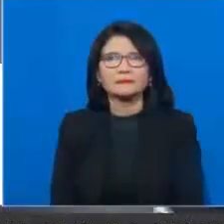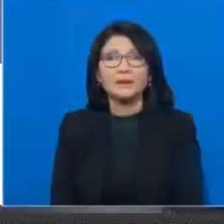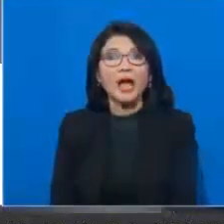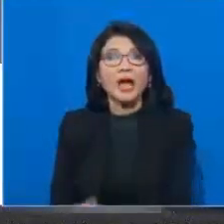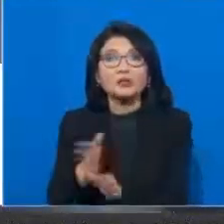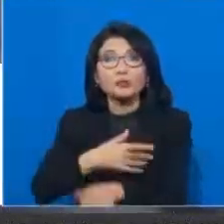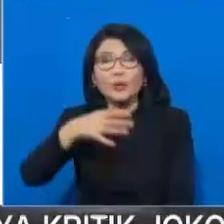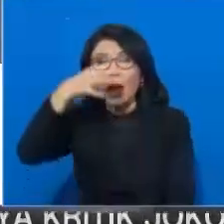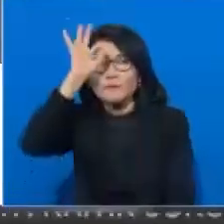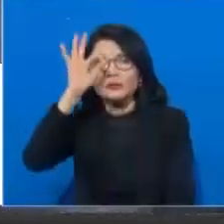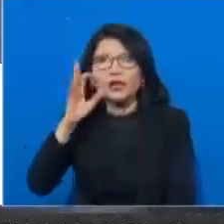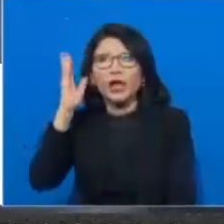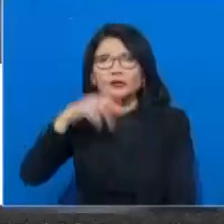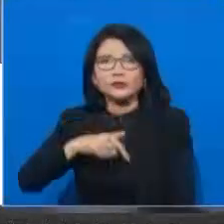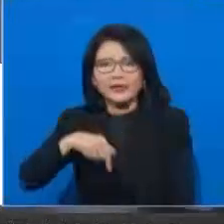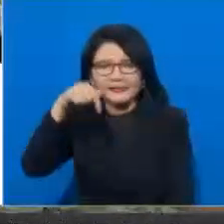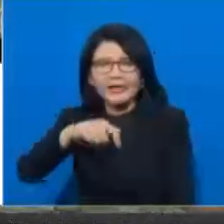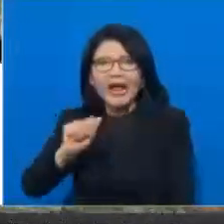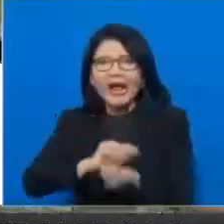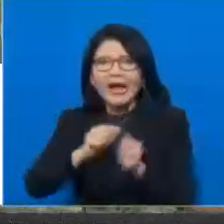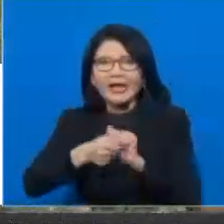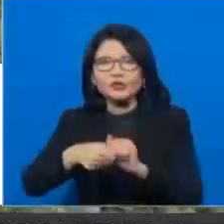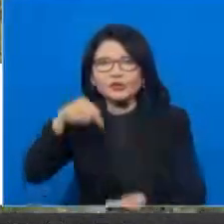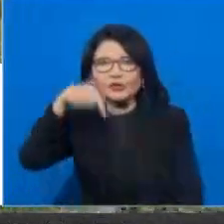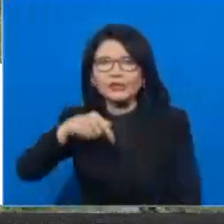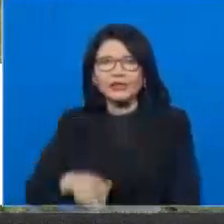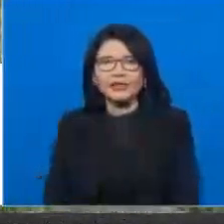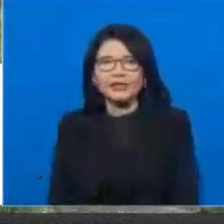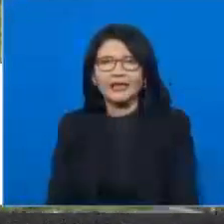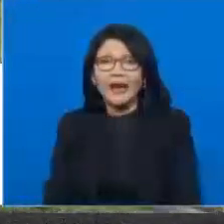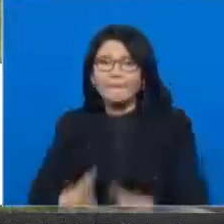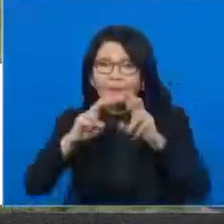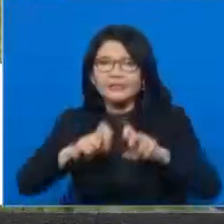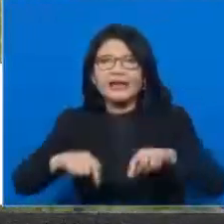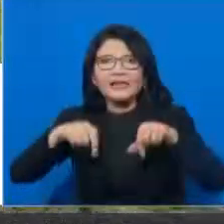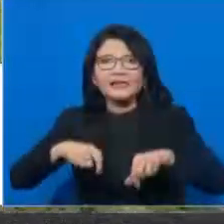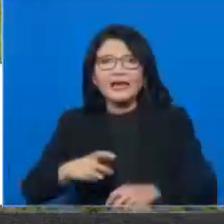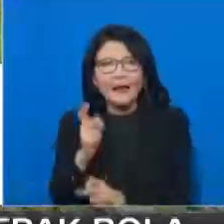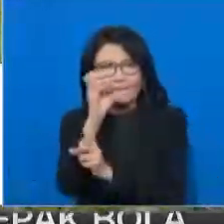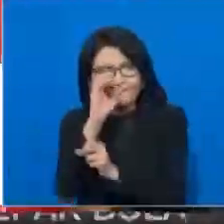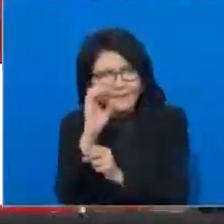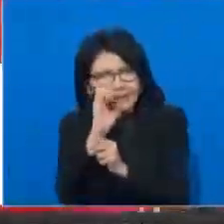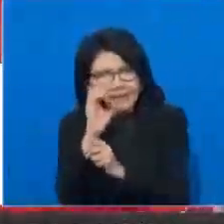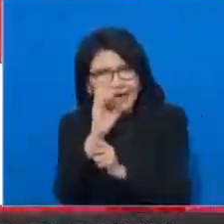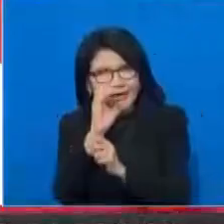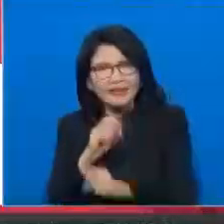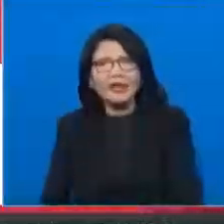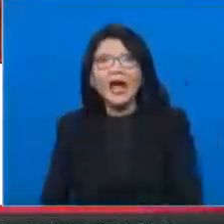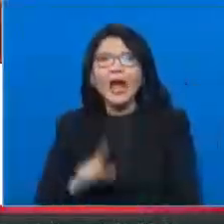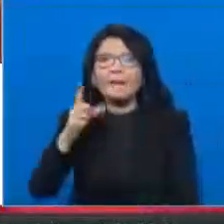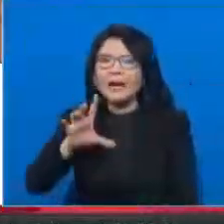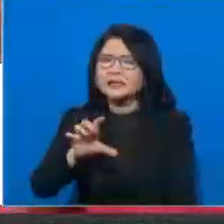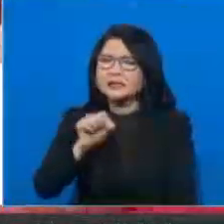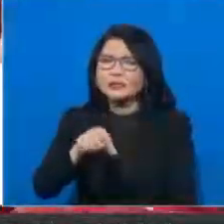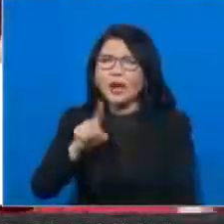Sebelumnya Polda Metro Jaya telah menaikkan status kasus kematian Dante dari tahap penyelidikan menjadi tahap penyidikan, lantaran ditemukan adanya